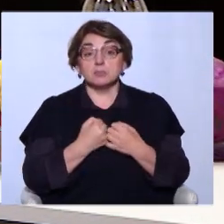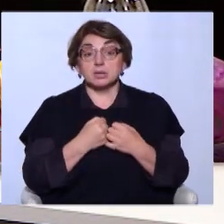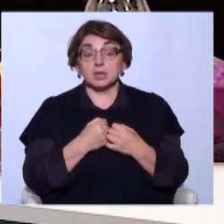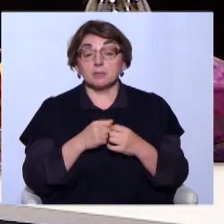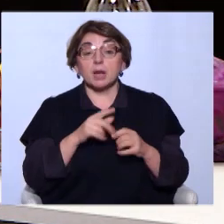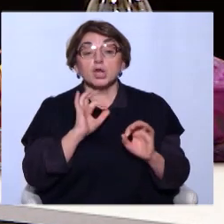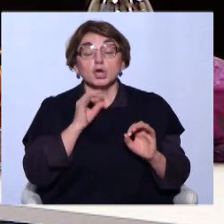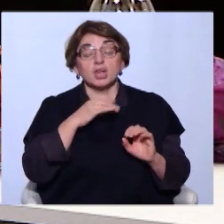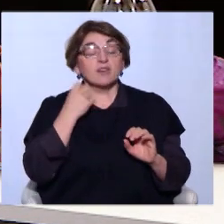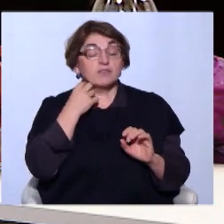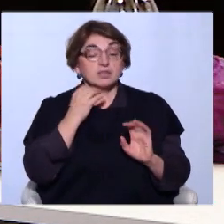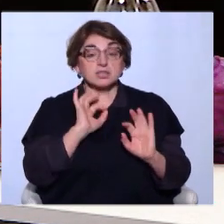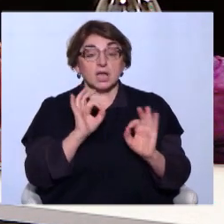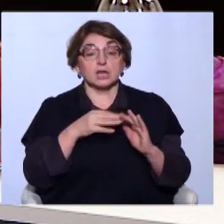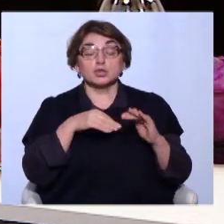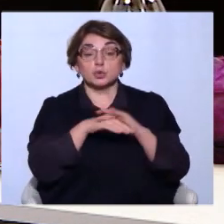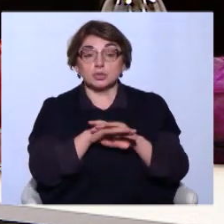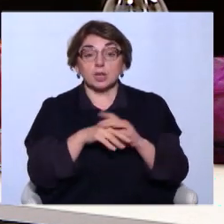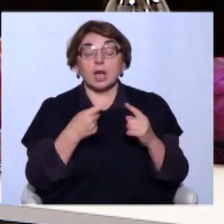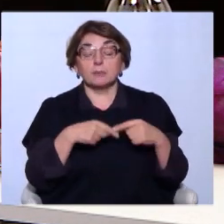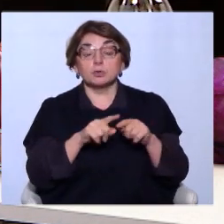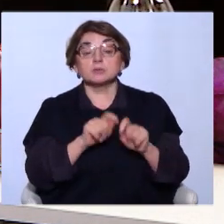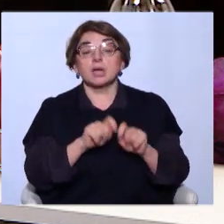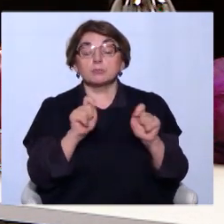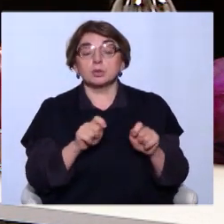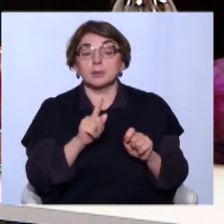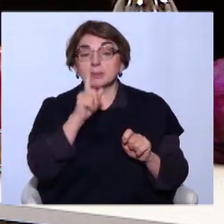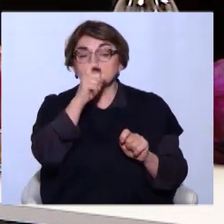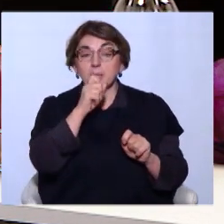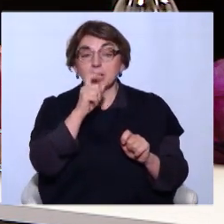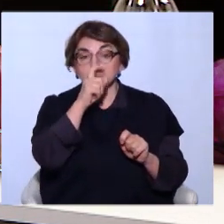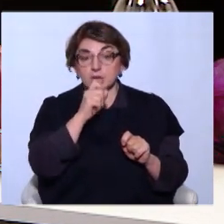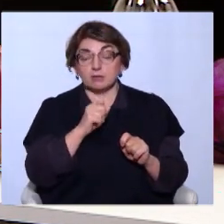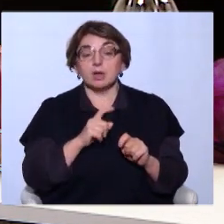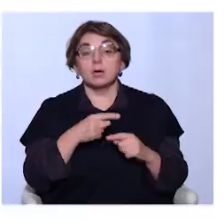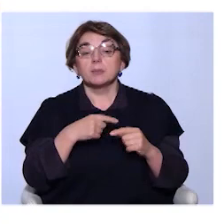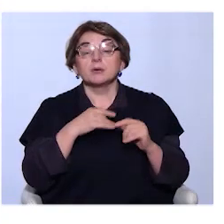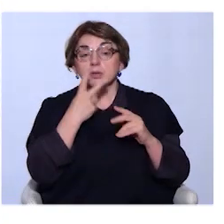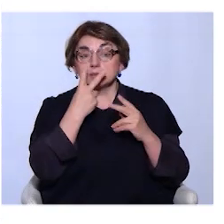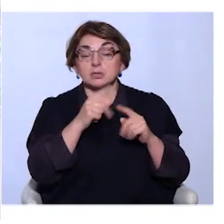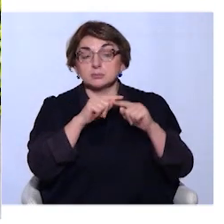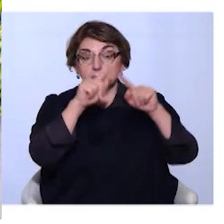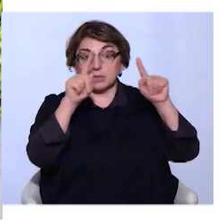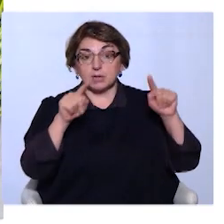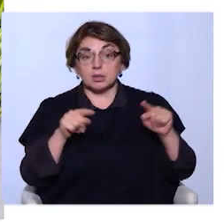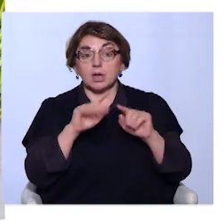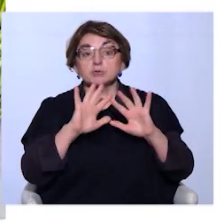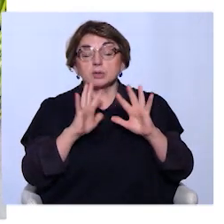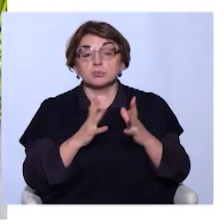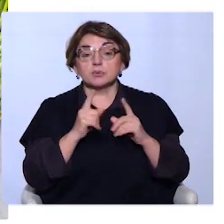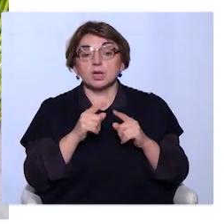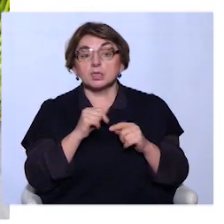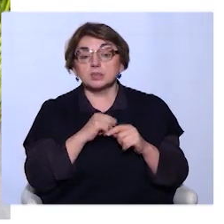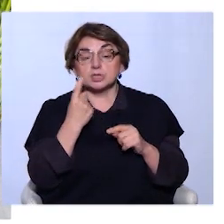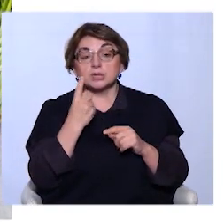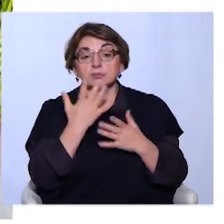არასწორი შენახვის შედეგად და ძმარმჟავა წარმოიქმნება. მე მინდა შეხედოთ ეკრანს ამ შემთხვევაში და